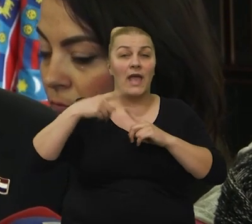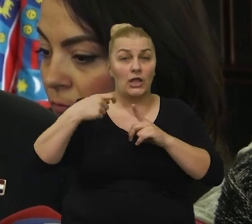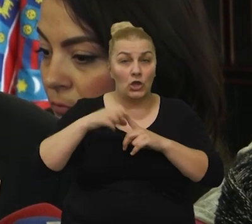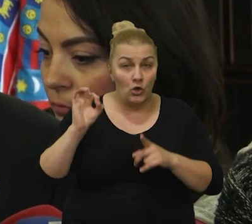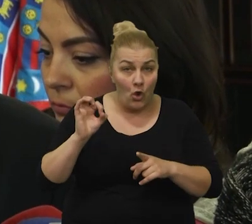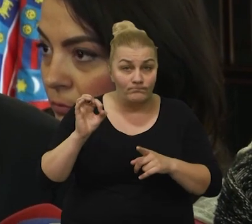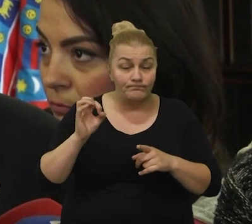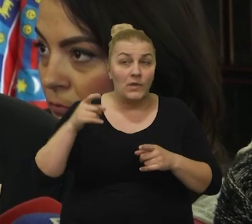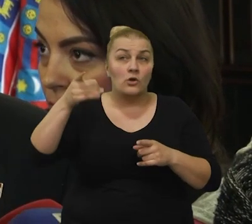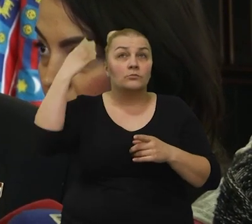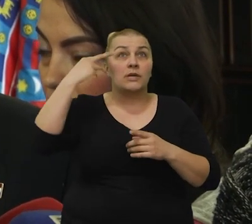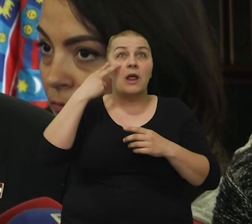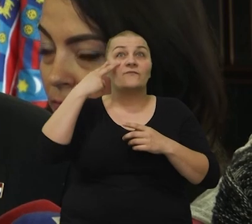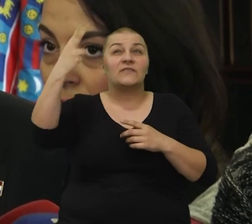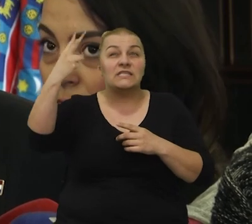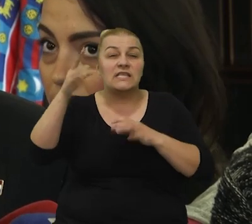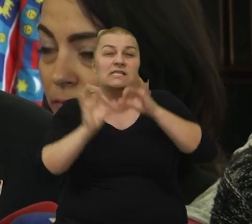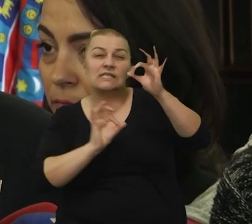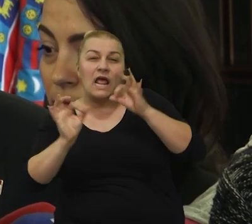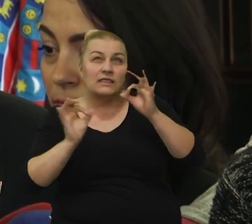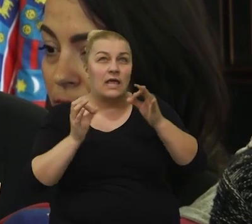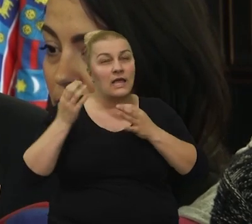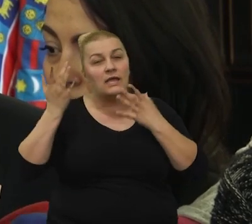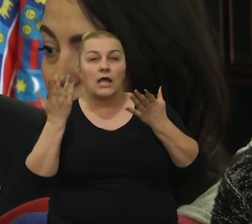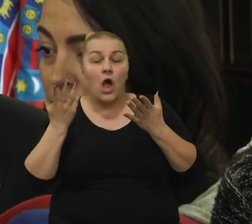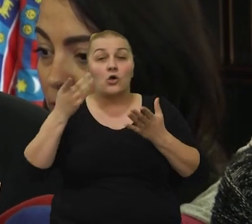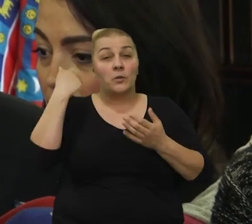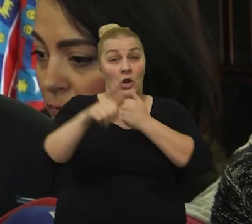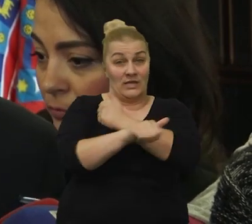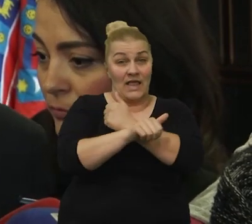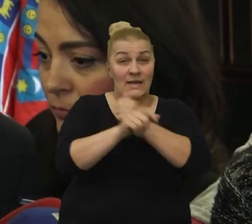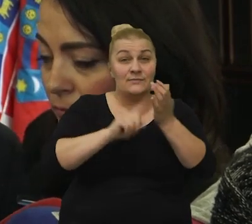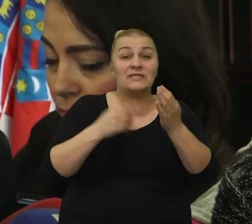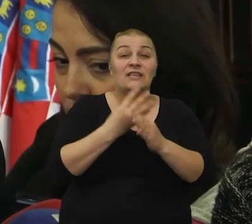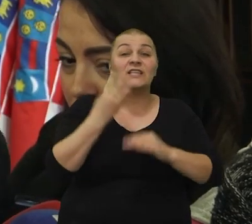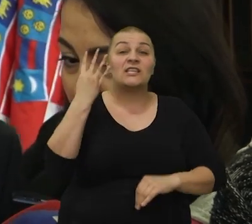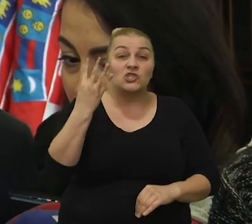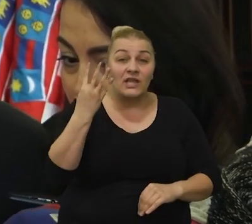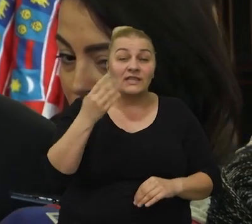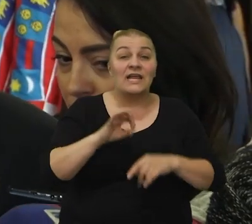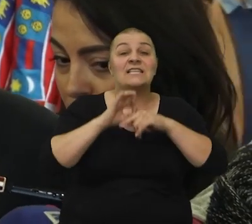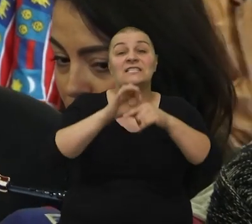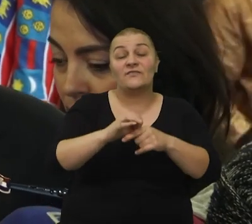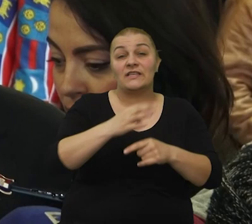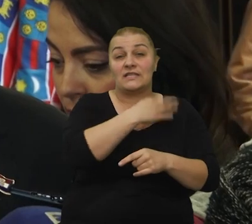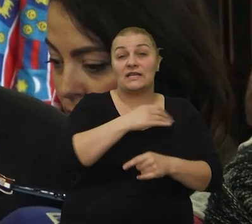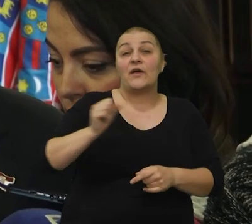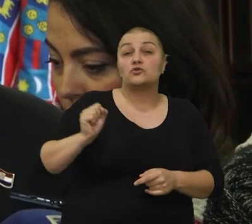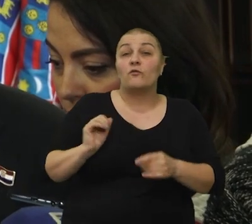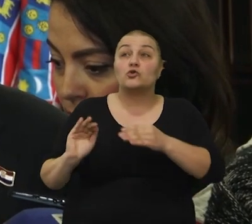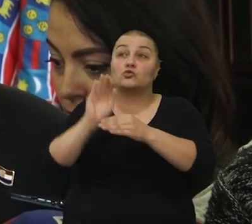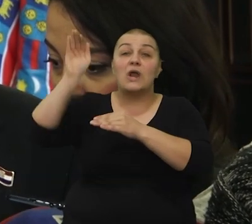je imati vizije i strategije u tom trenutku 11. mjesec 94. godine izvesti Hrvatsku vojsku na